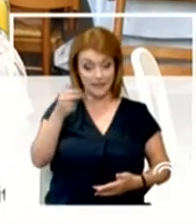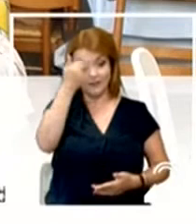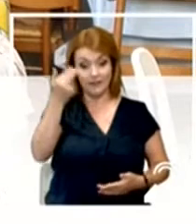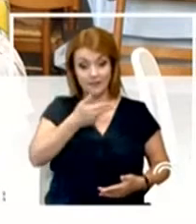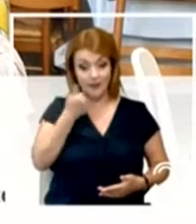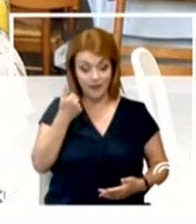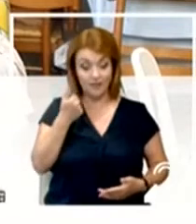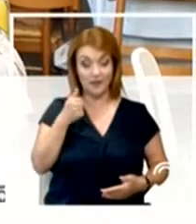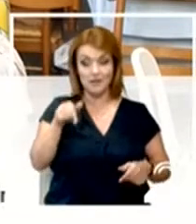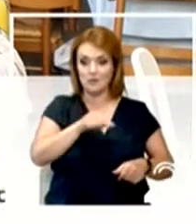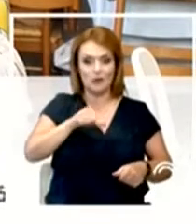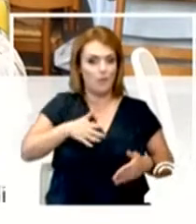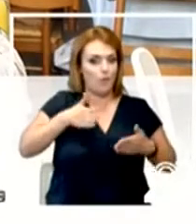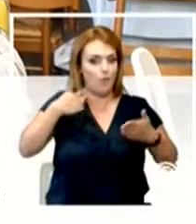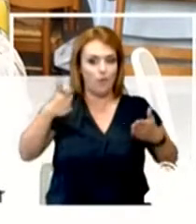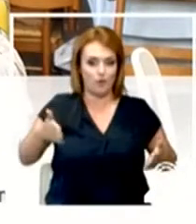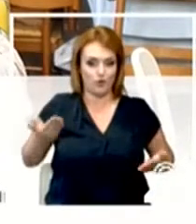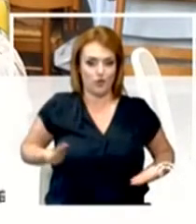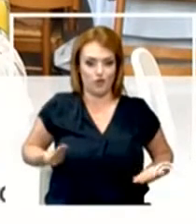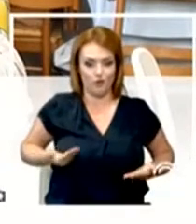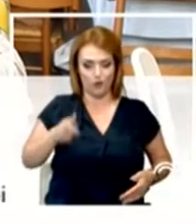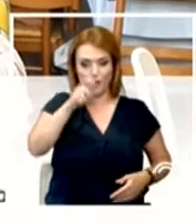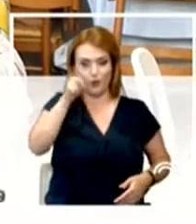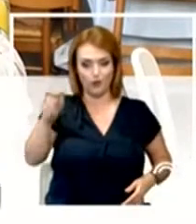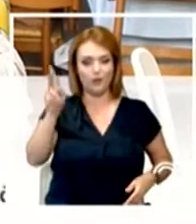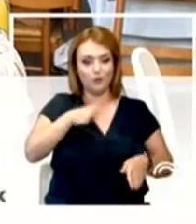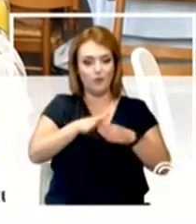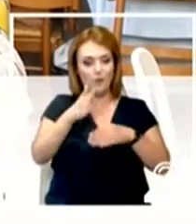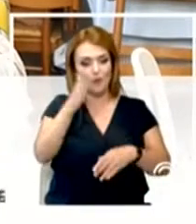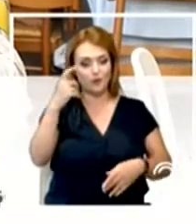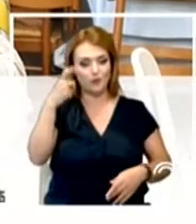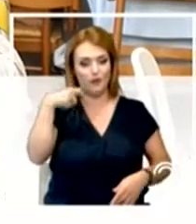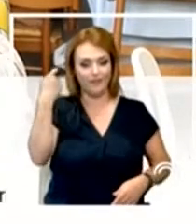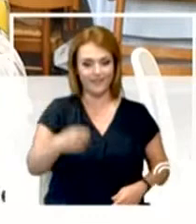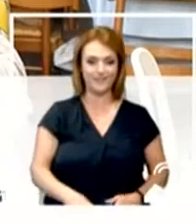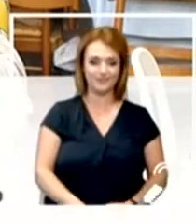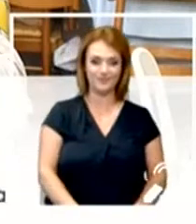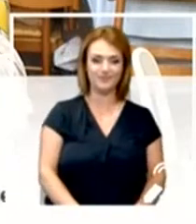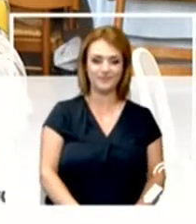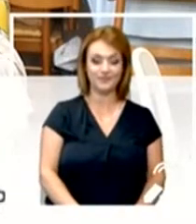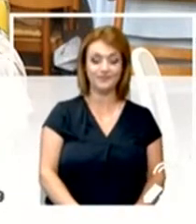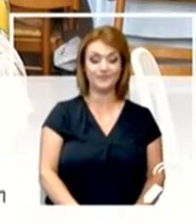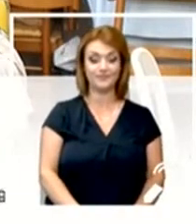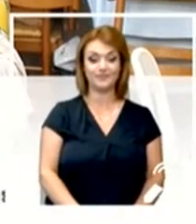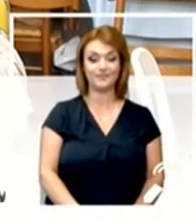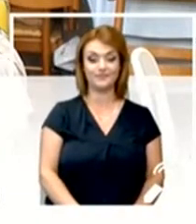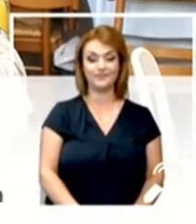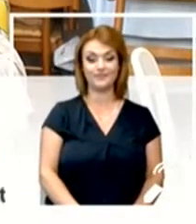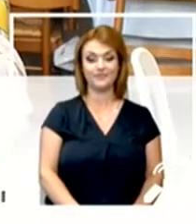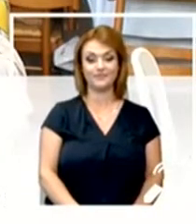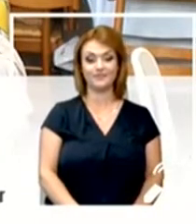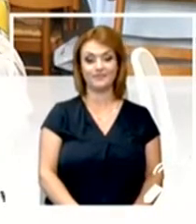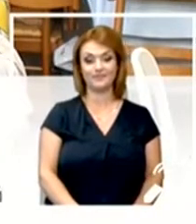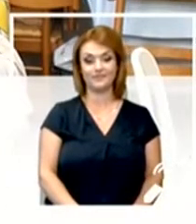anni di scolarizzazione che, se si pensa all'epoca in cui queste persone sono